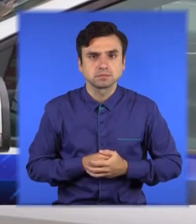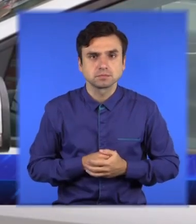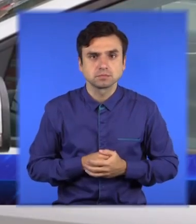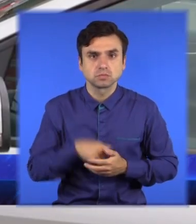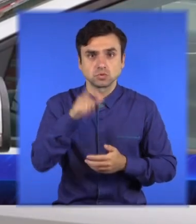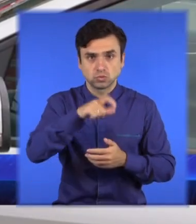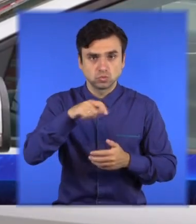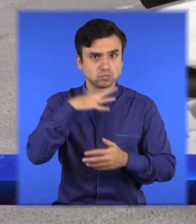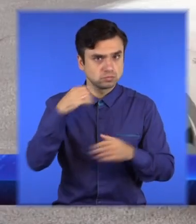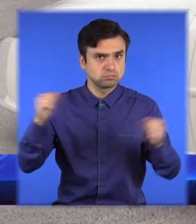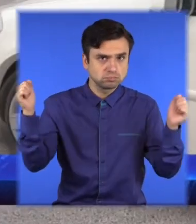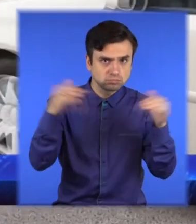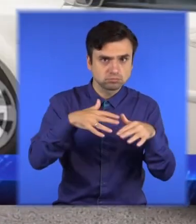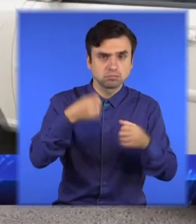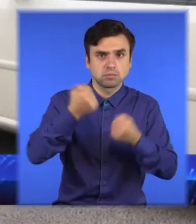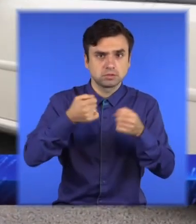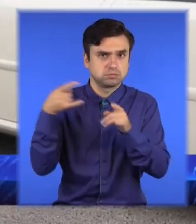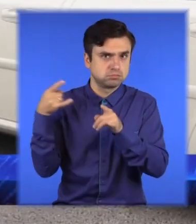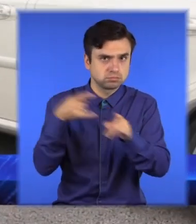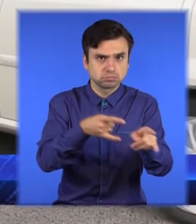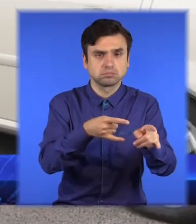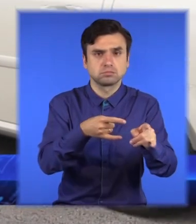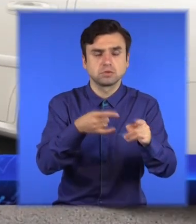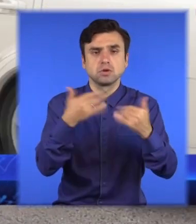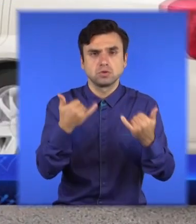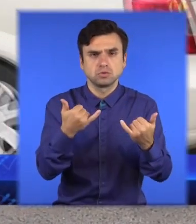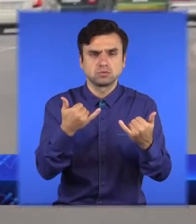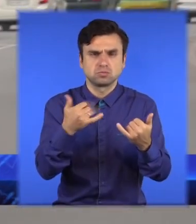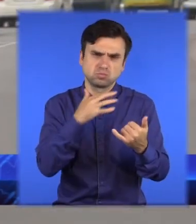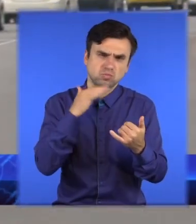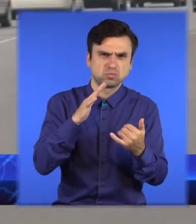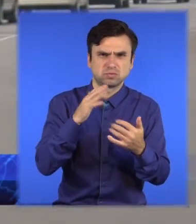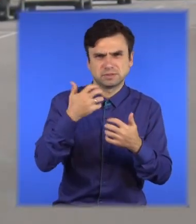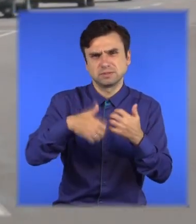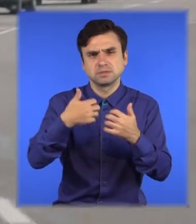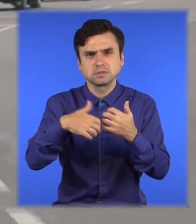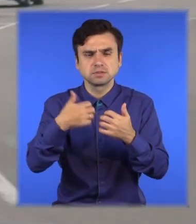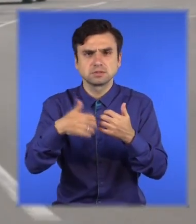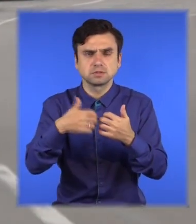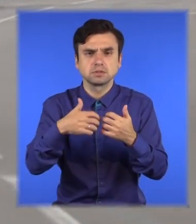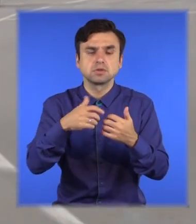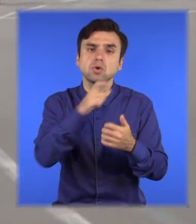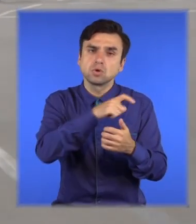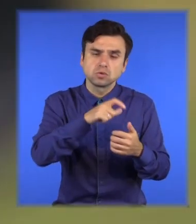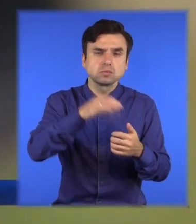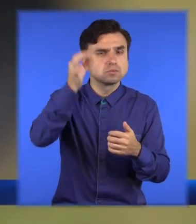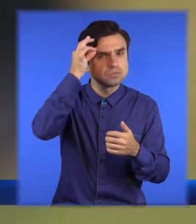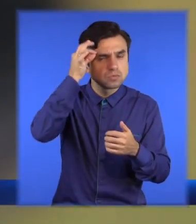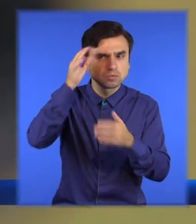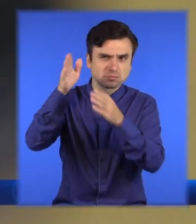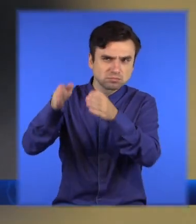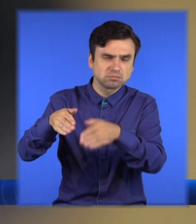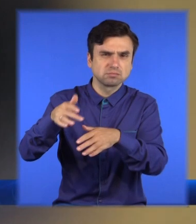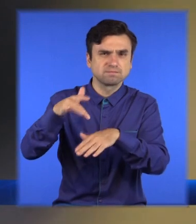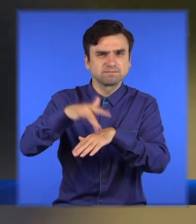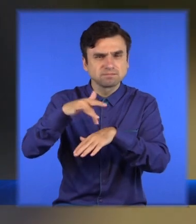Субота о 10:30 ранку. З паркінгу одного з торговельних центрів відправляється колона автівок на габаритних сигналах. Кінцевий пункт